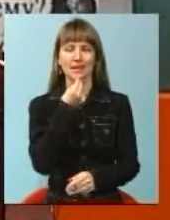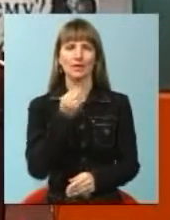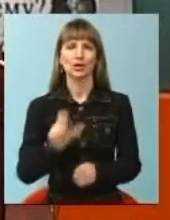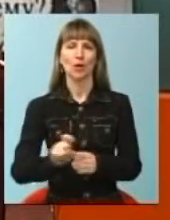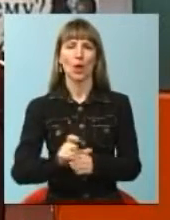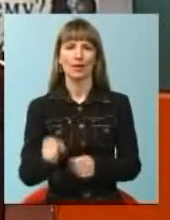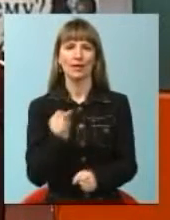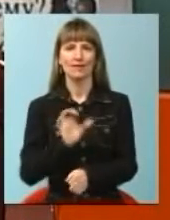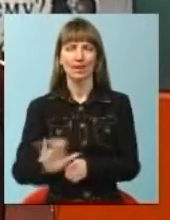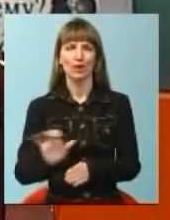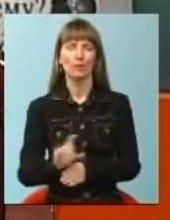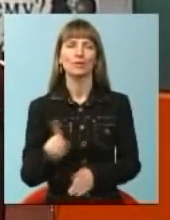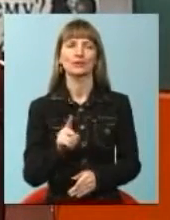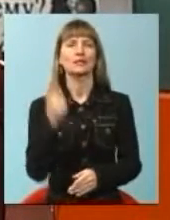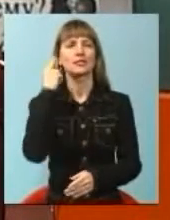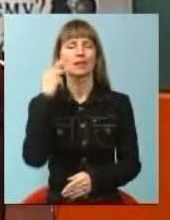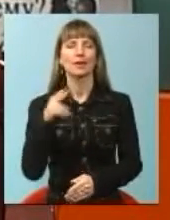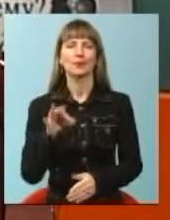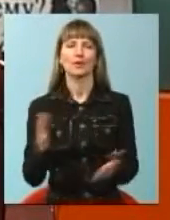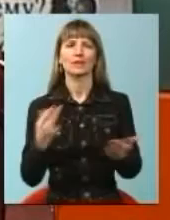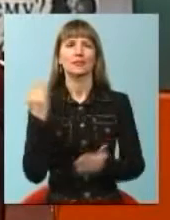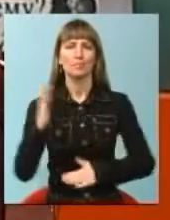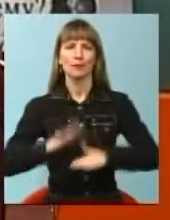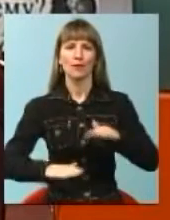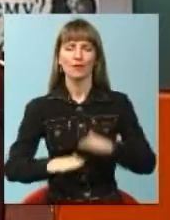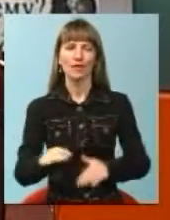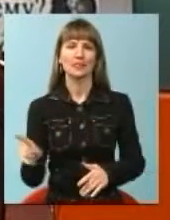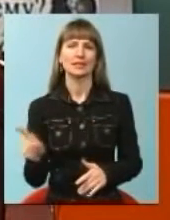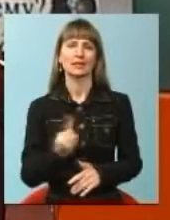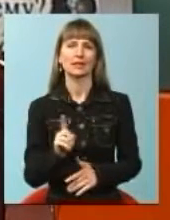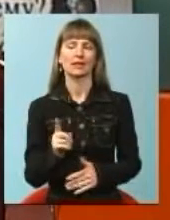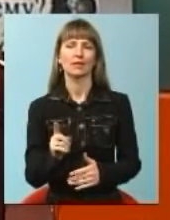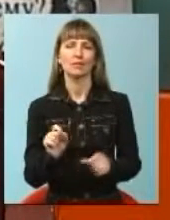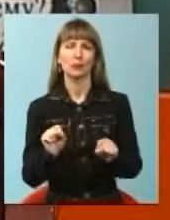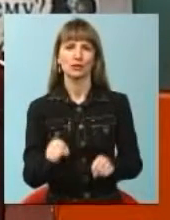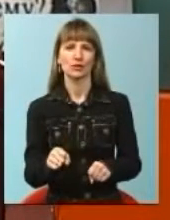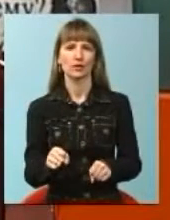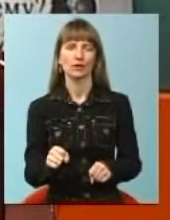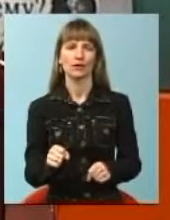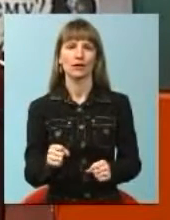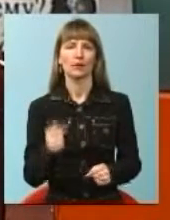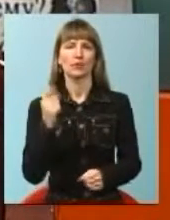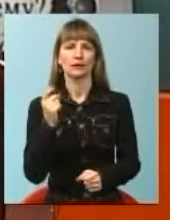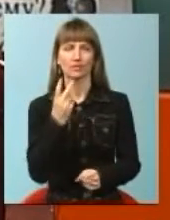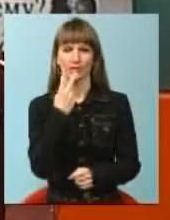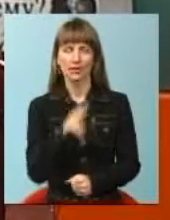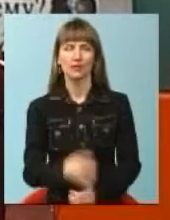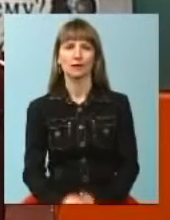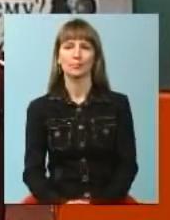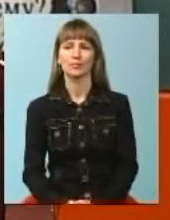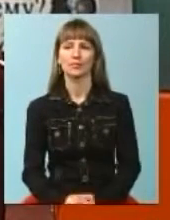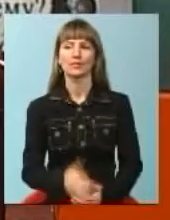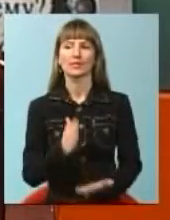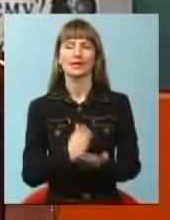вироби. І що ти взагалі чула про якісь ще цікаві професії, чи, можливо, не чула? Ну, існує